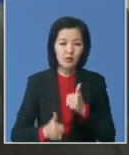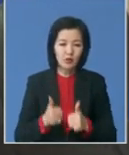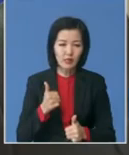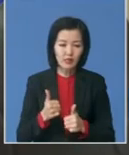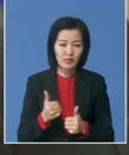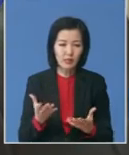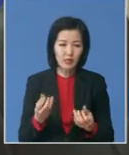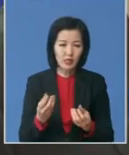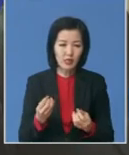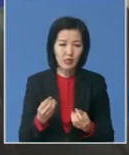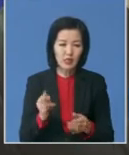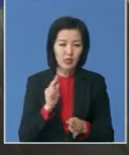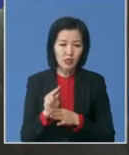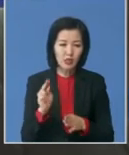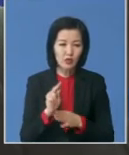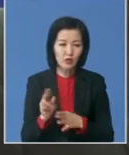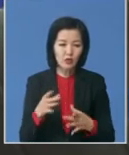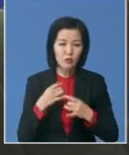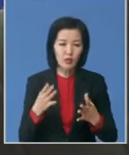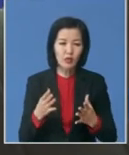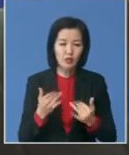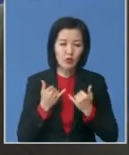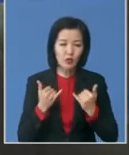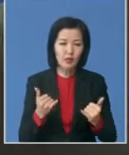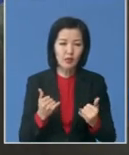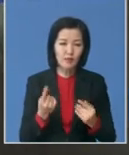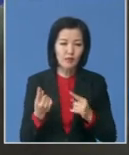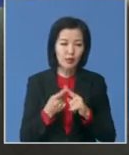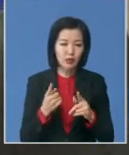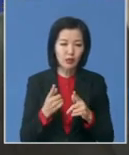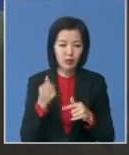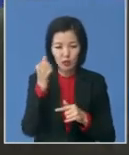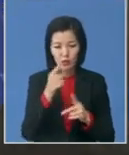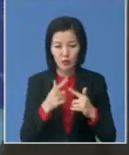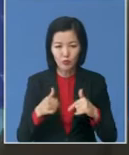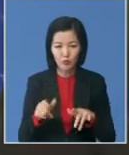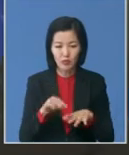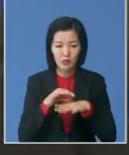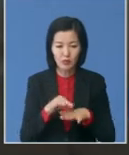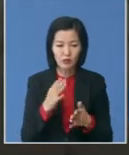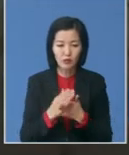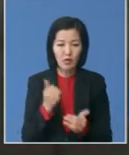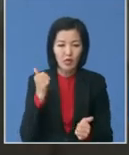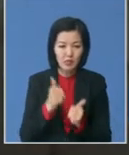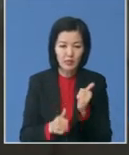де жаттықтырушымыздың мерей тойына орай биыл бірінші жыл өткендіктен енді осыны жыл